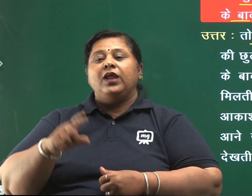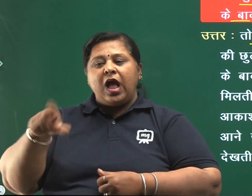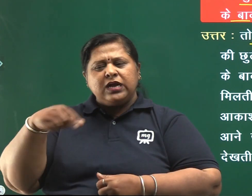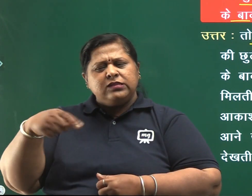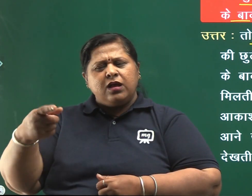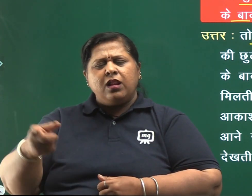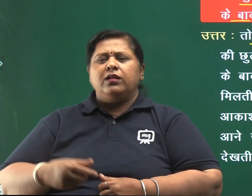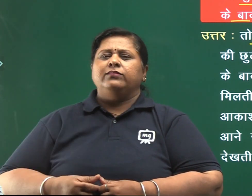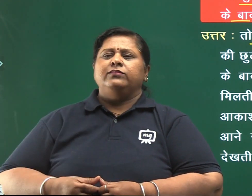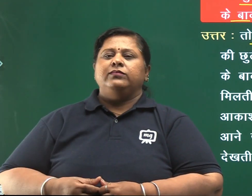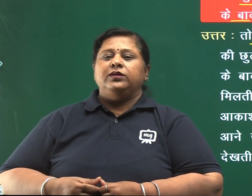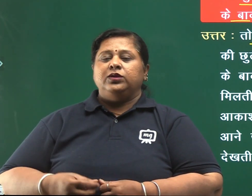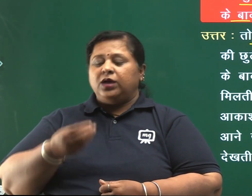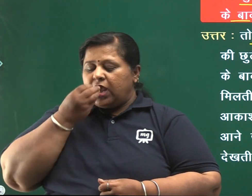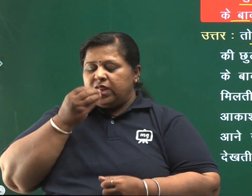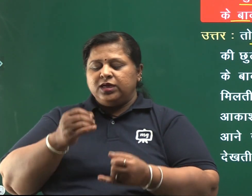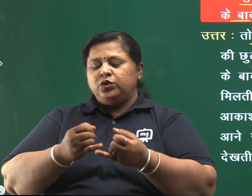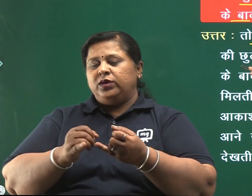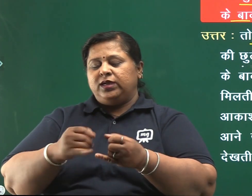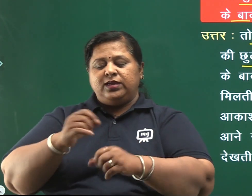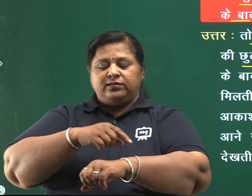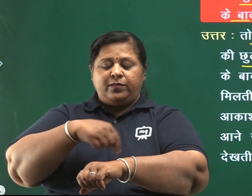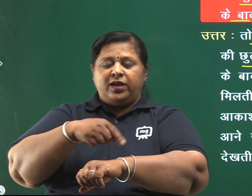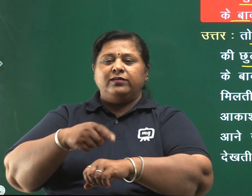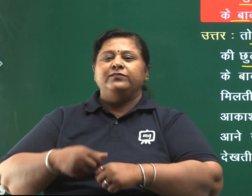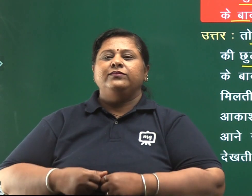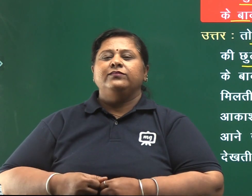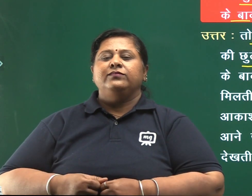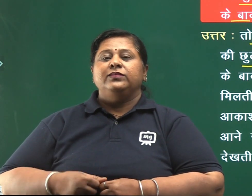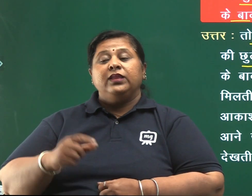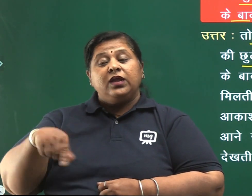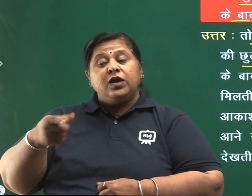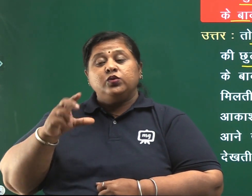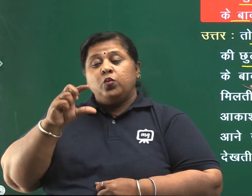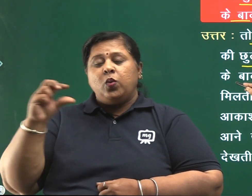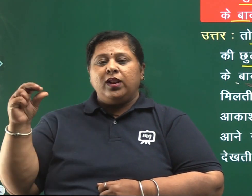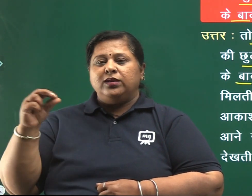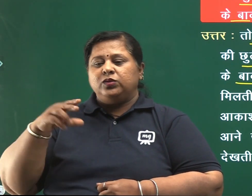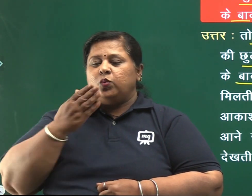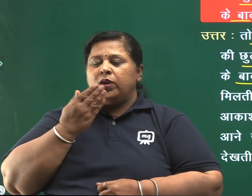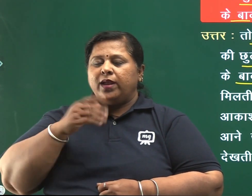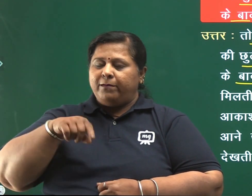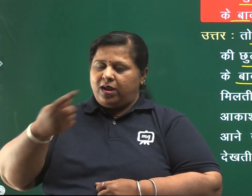अक्सर खाने की छुट्टी के समय या स्कूल के बाद